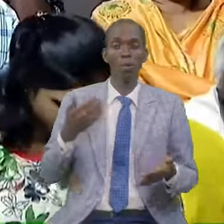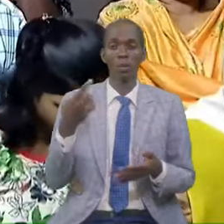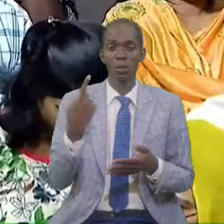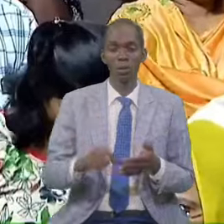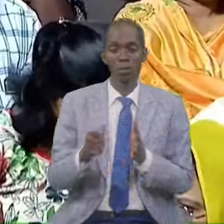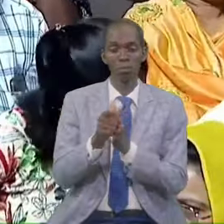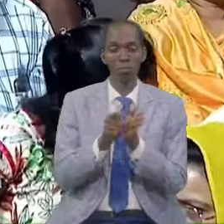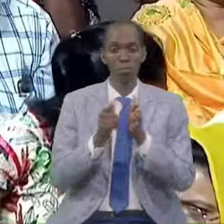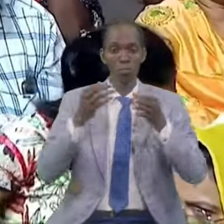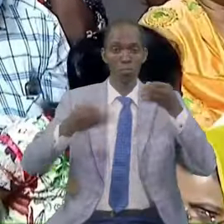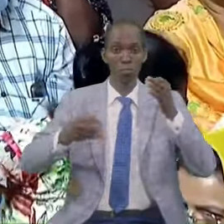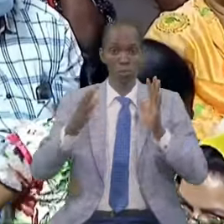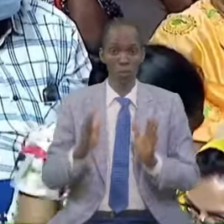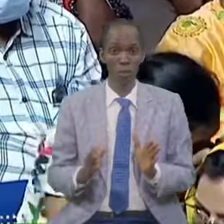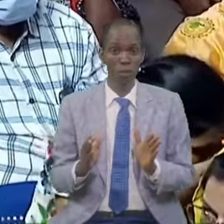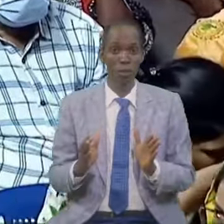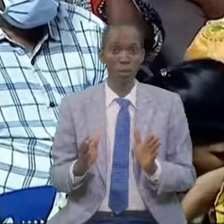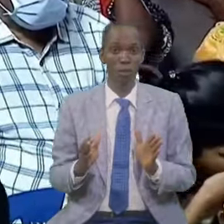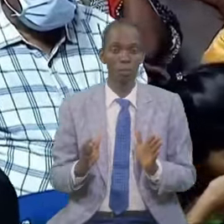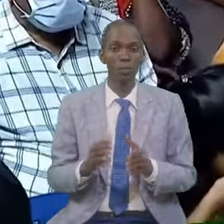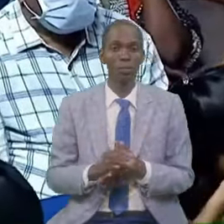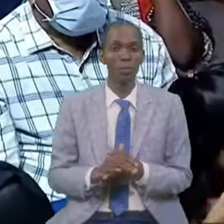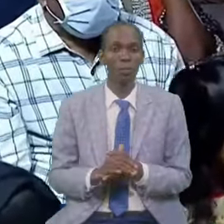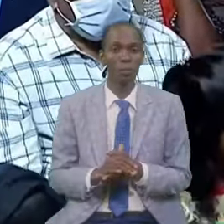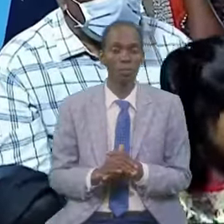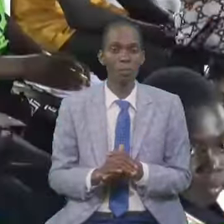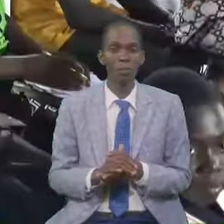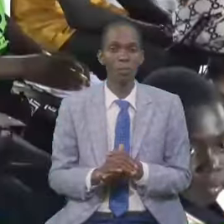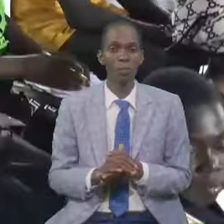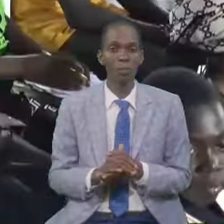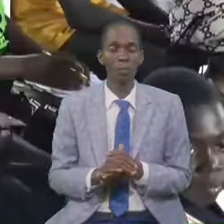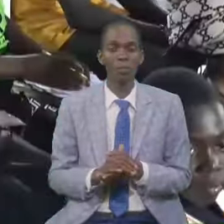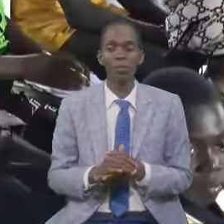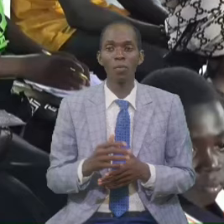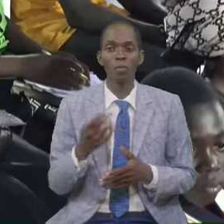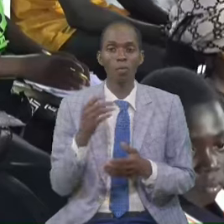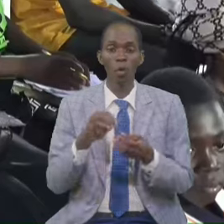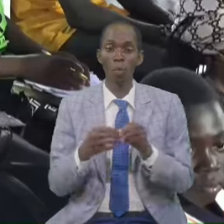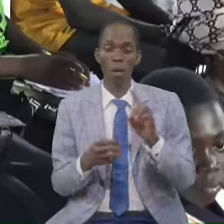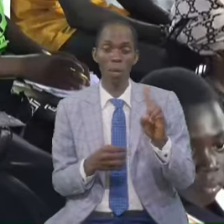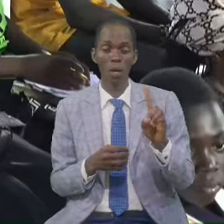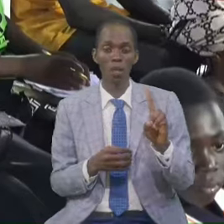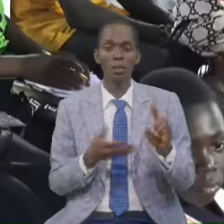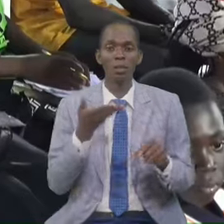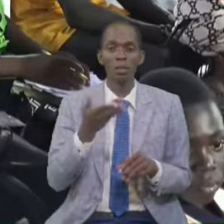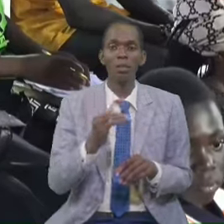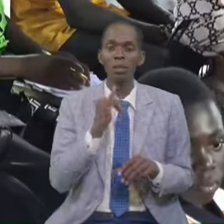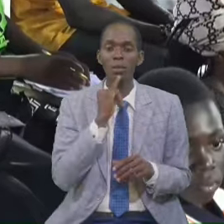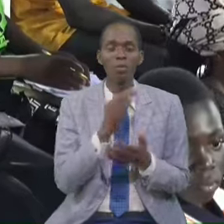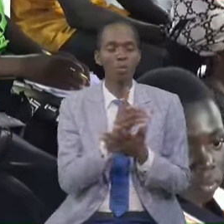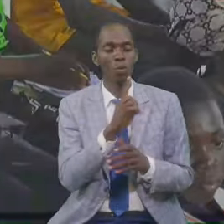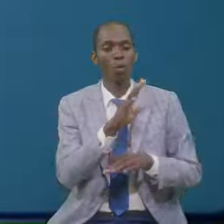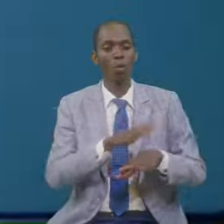యొక్క న్యాయవాద చట్ట సంబంధమైన విధానం మనకి ఇలాంటి చట్టాన్ని చూపిస్తుంది. Number one, there is the accused. అందులో మొదటిది